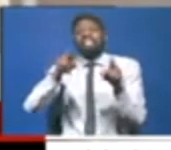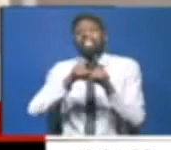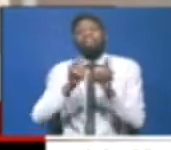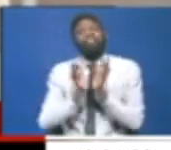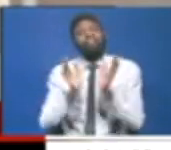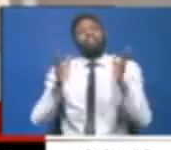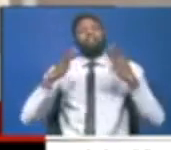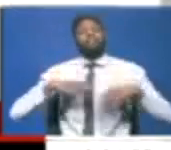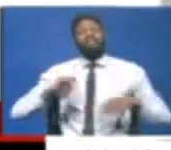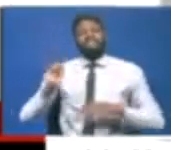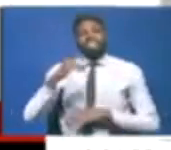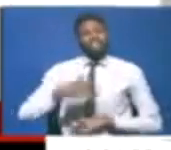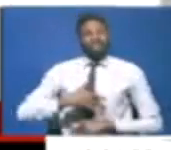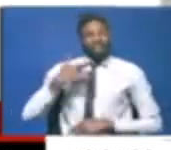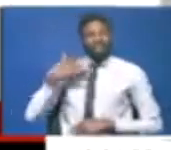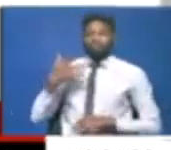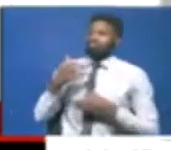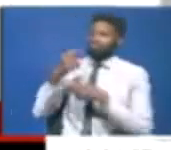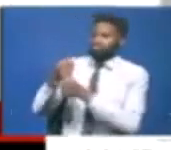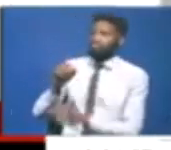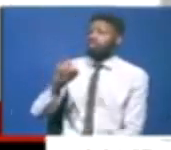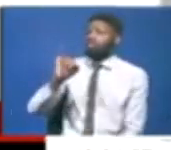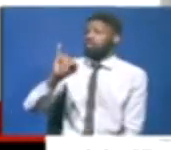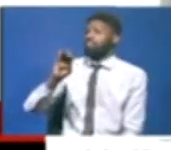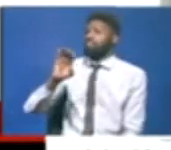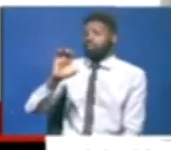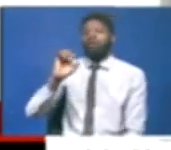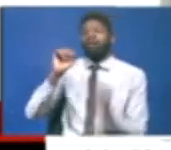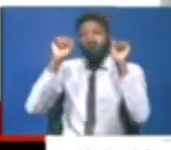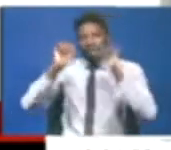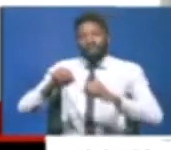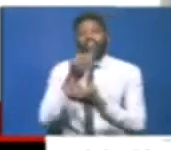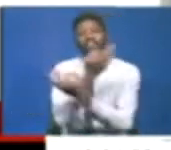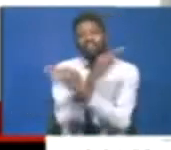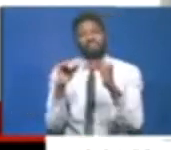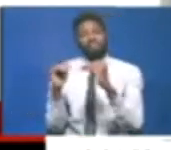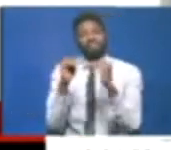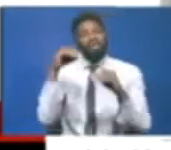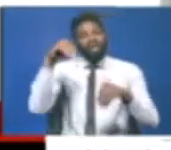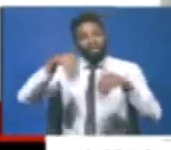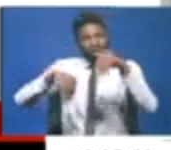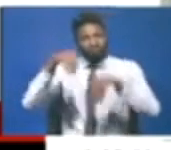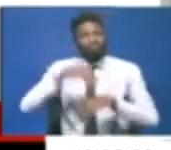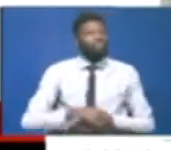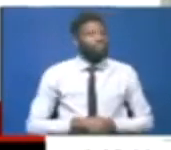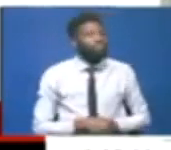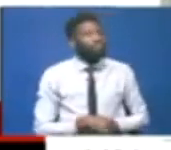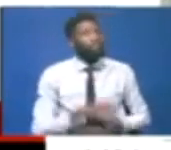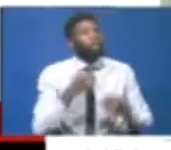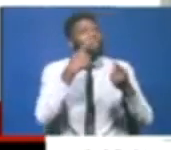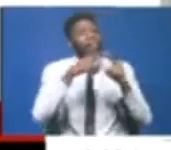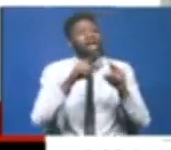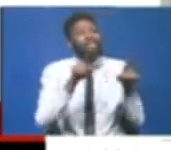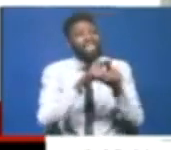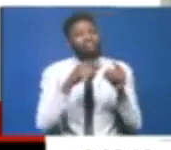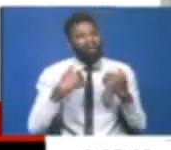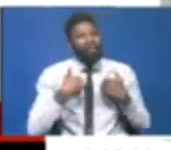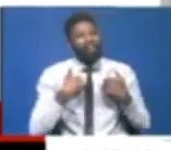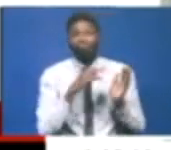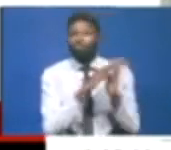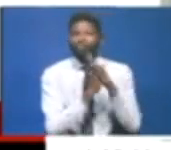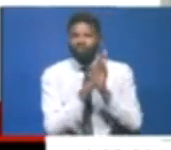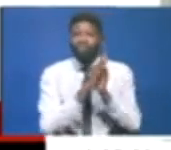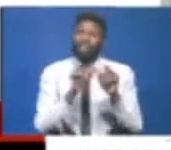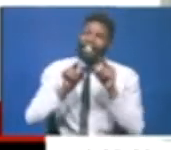haki. Naam. Pengine naje kwako Lenga, kuhusiana tu na tuhuma ambazo zimekuwepo kutoka kwa baadhi ya wanasiasa